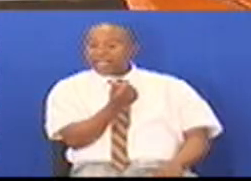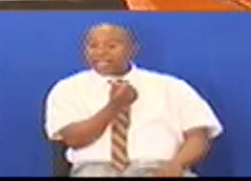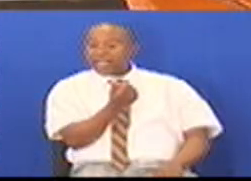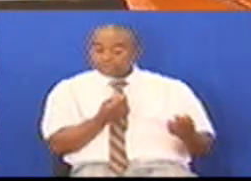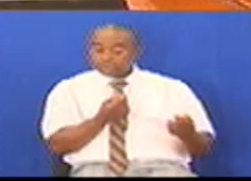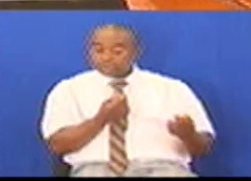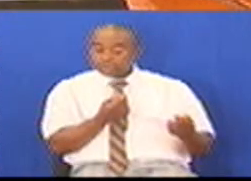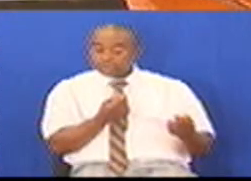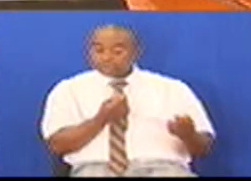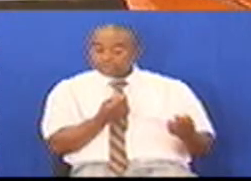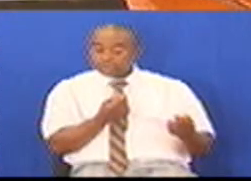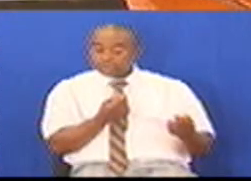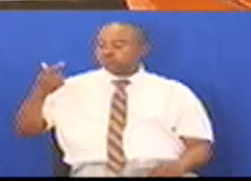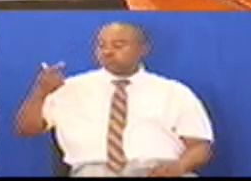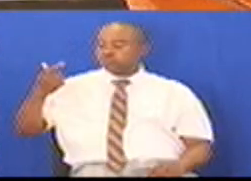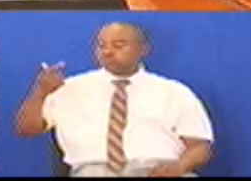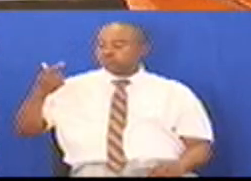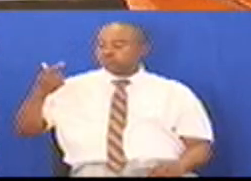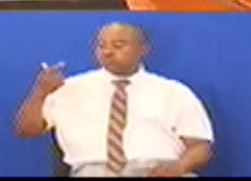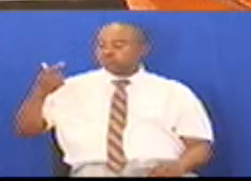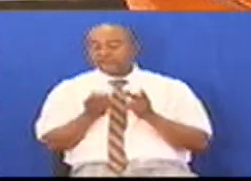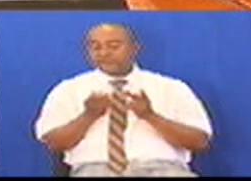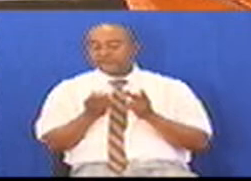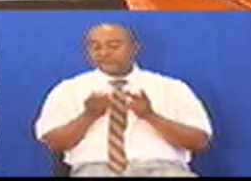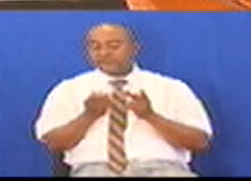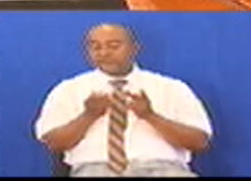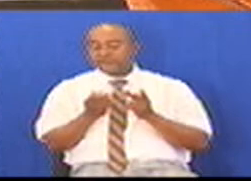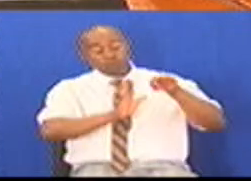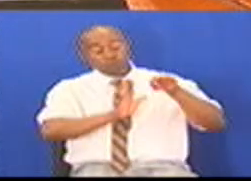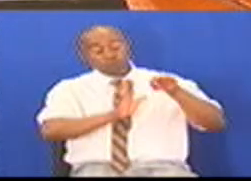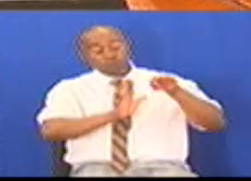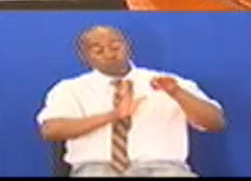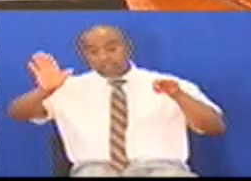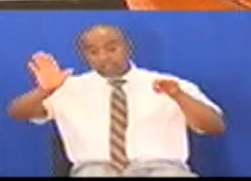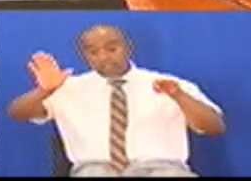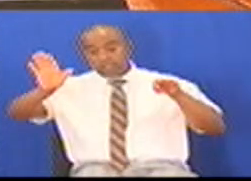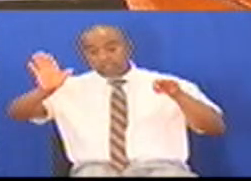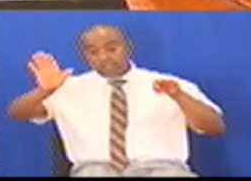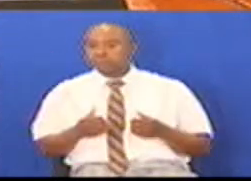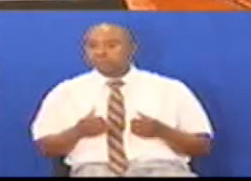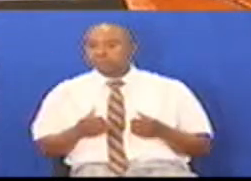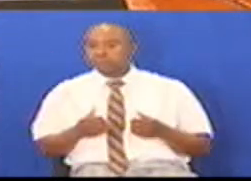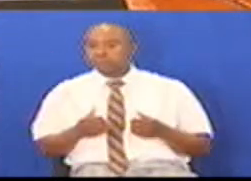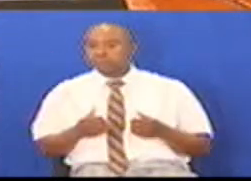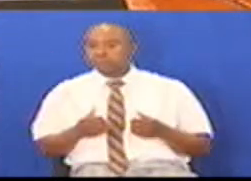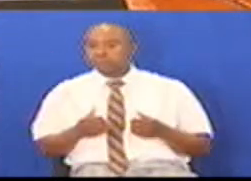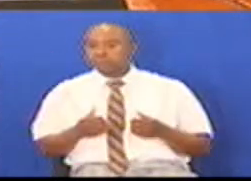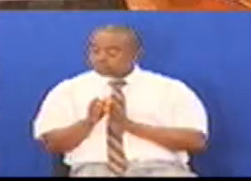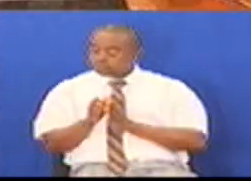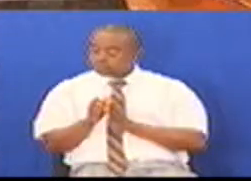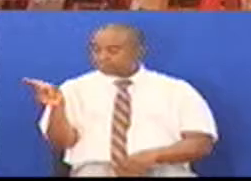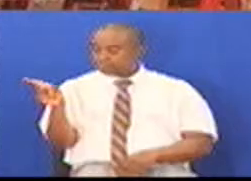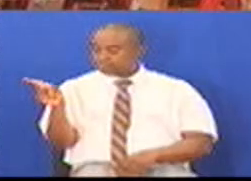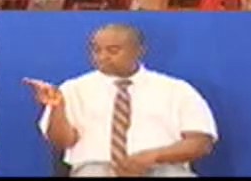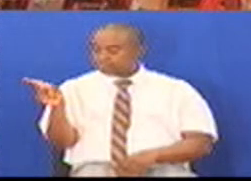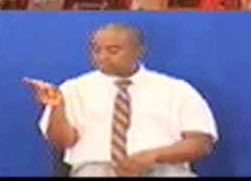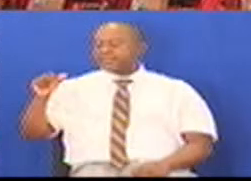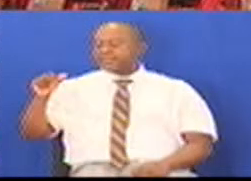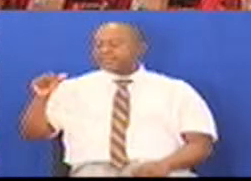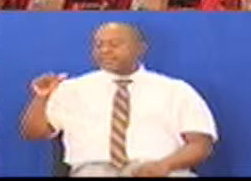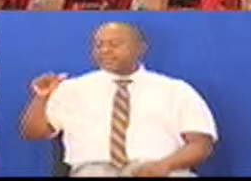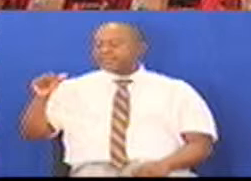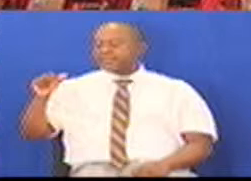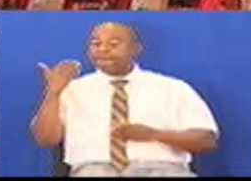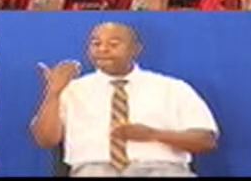James, pamoja na manaibu wake. Lakini pia tunamshukuru gavana wa Benki Kuu Profesa